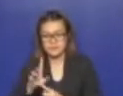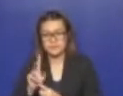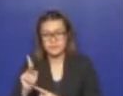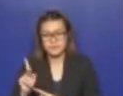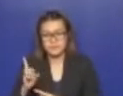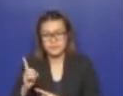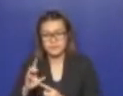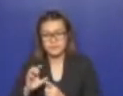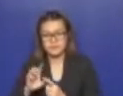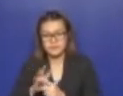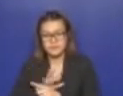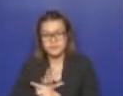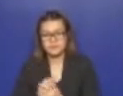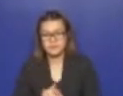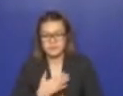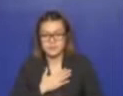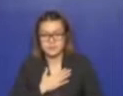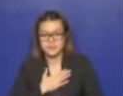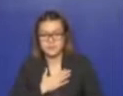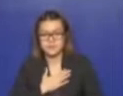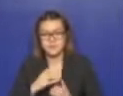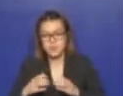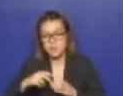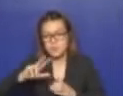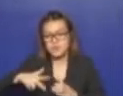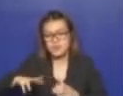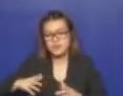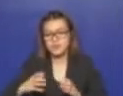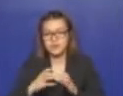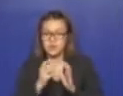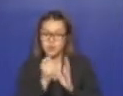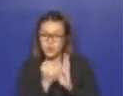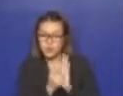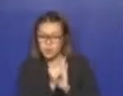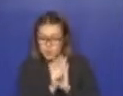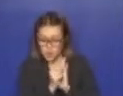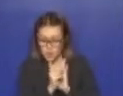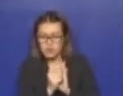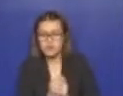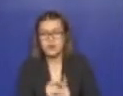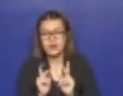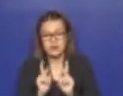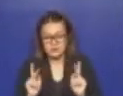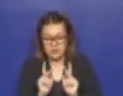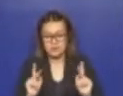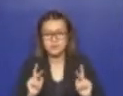ฎรเขต7พรรคเพื่อไทยจังหวัดอุดรธานีในฐานะกรรมาธิ